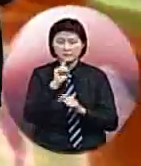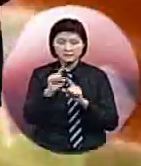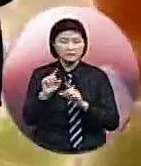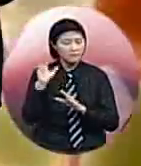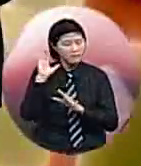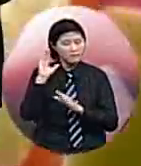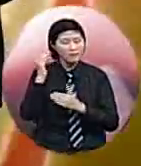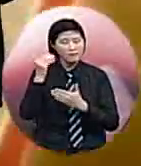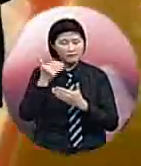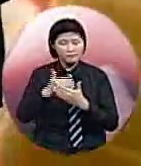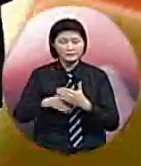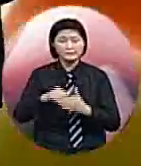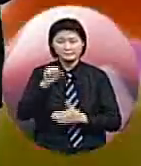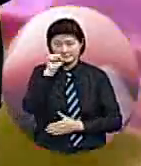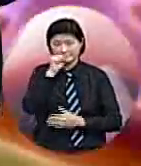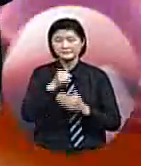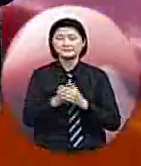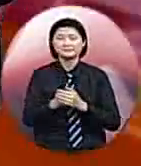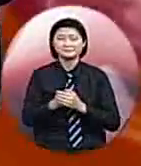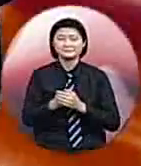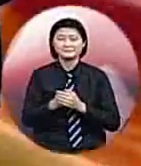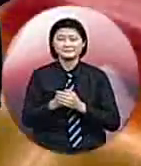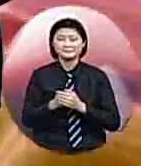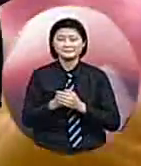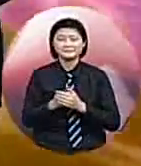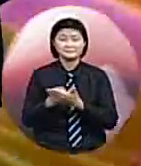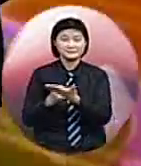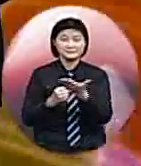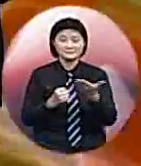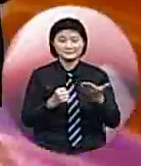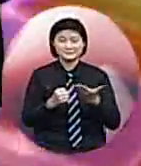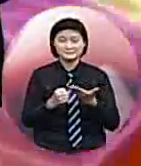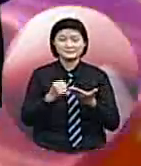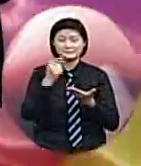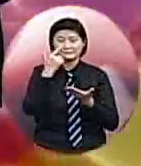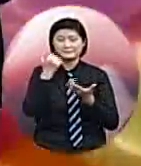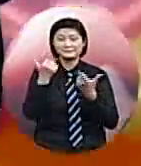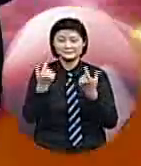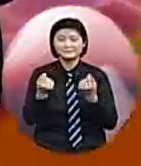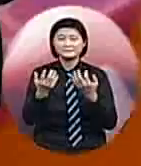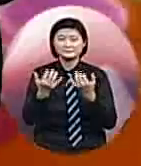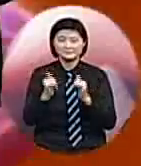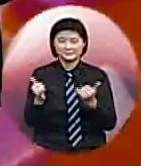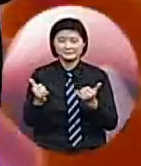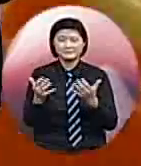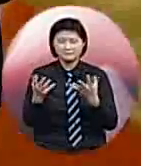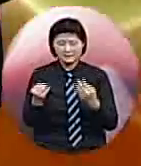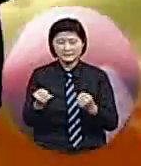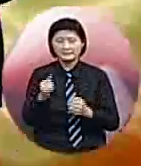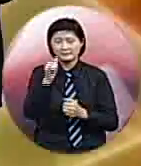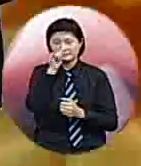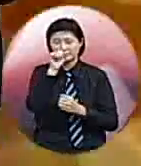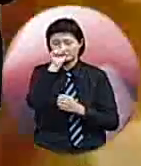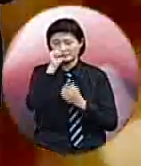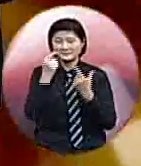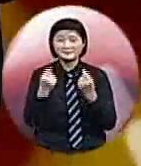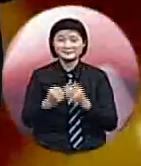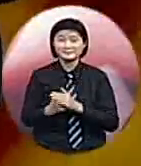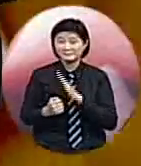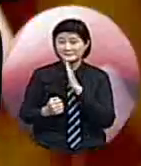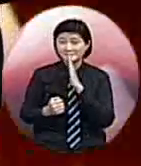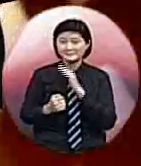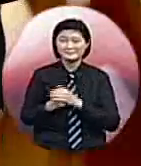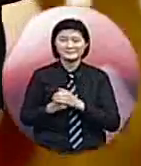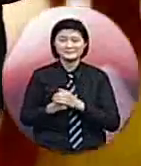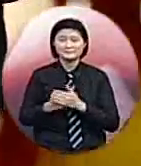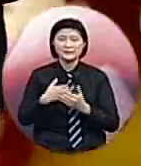귀에 그냥 와닿습니다. 마음에 와닿고요. 여러분 앞으로도 이런 아버님 같은 분들이 많이 좀 대한민국에 생겼으면 좋겠어요. 그죠?